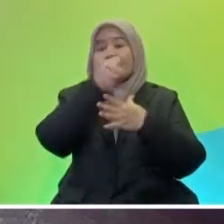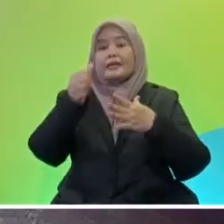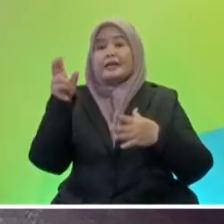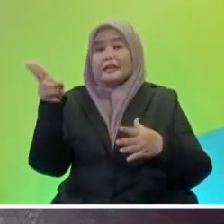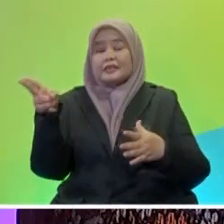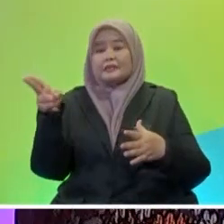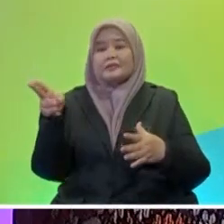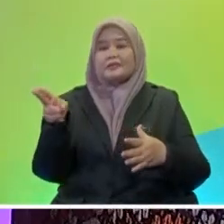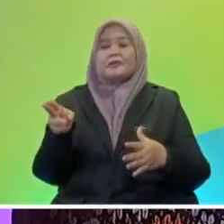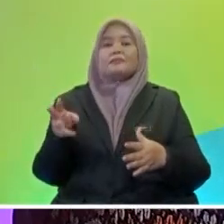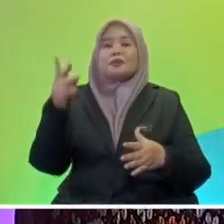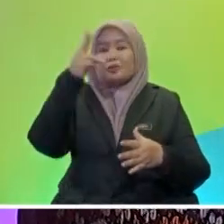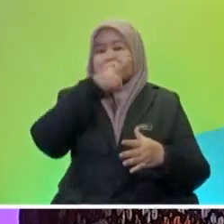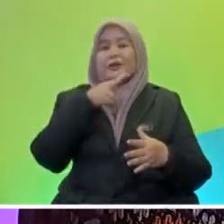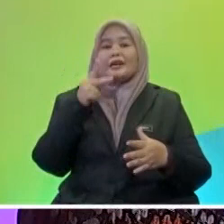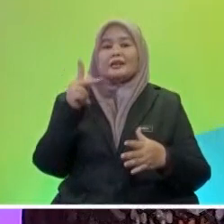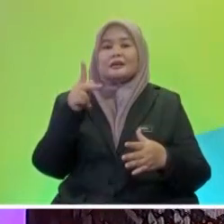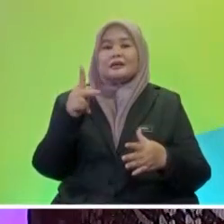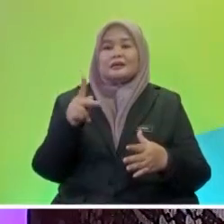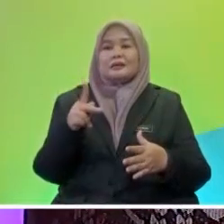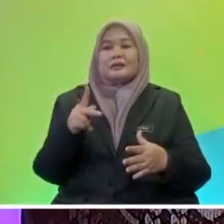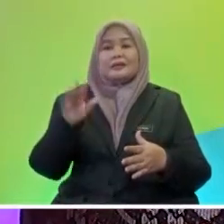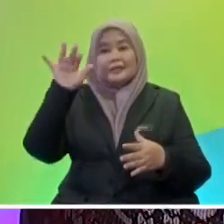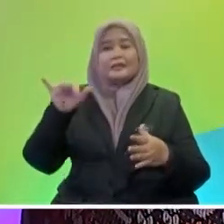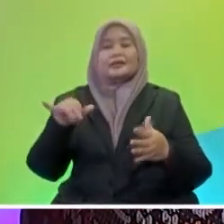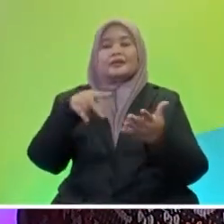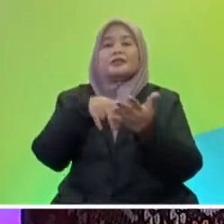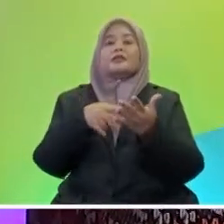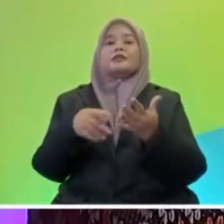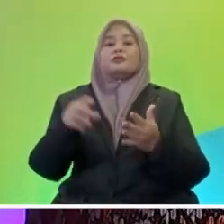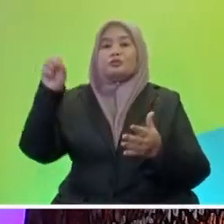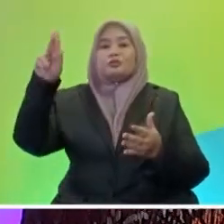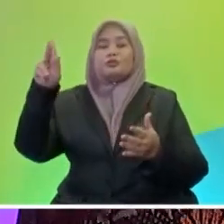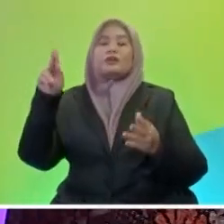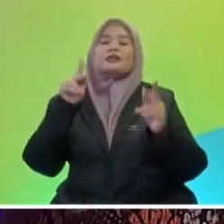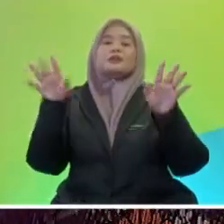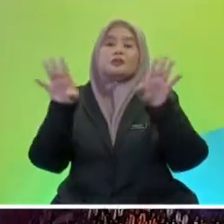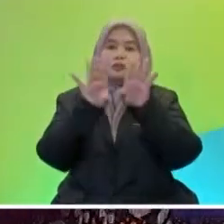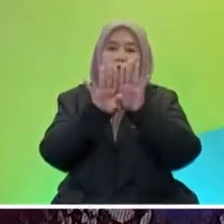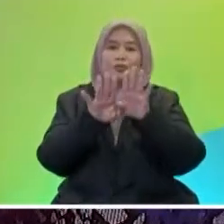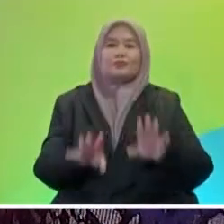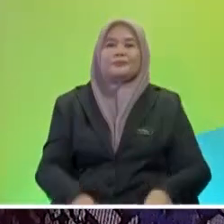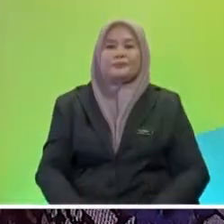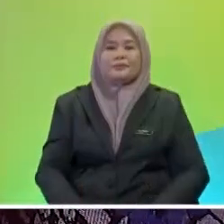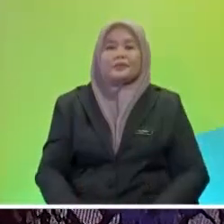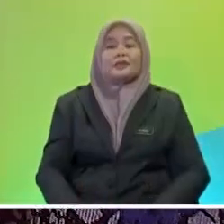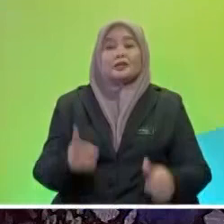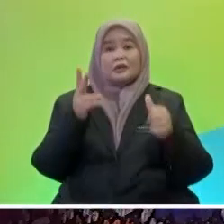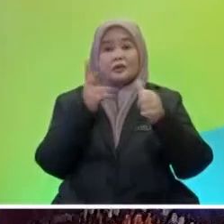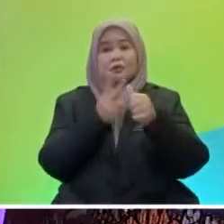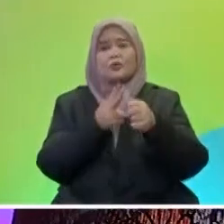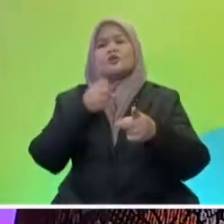perkata ini merupakan perkataan yang terdiri dari suku kata tertutup oke yang kedua